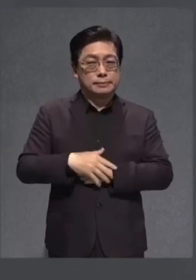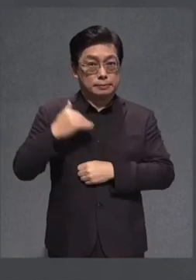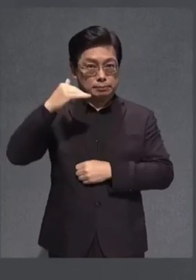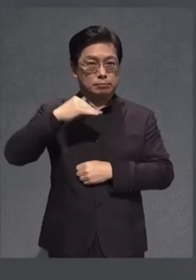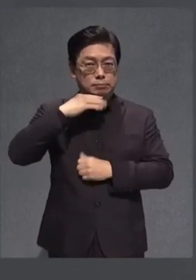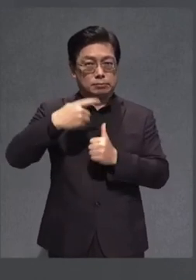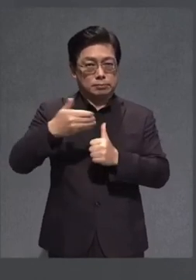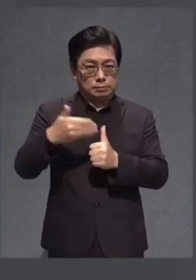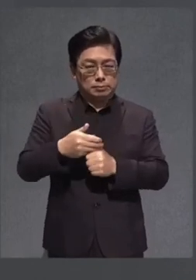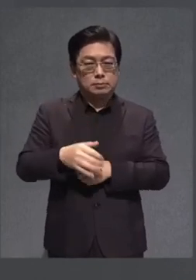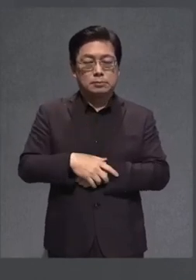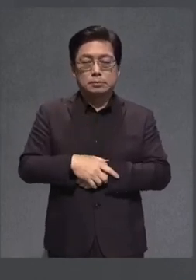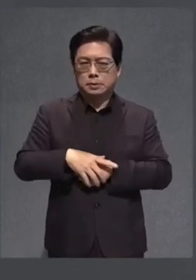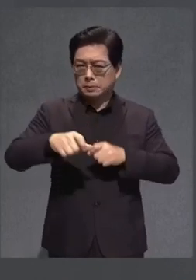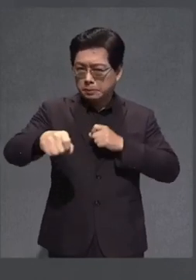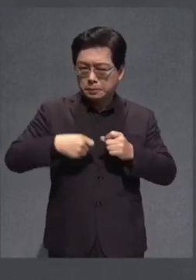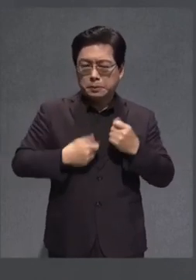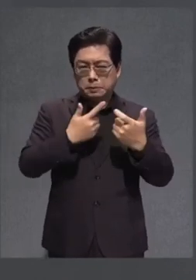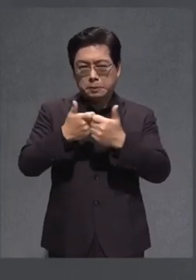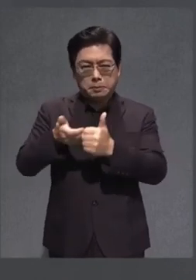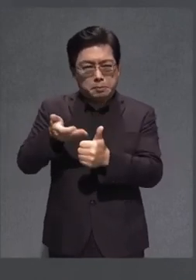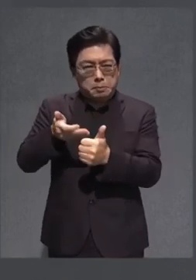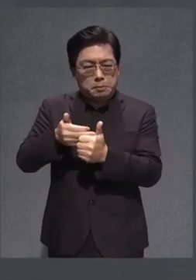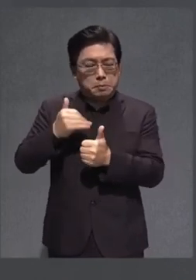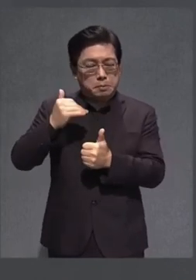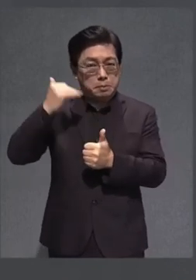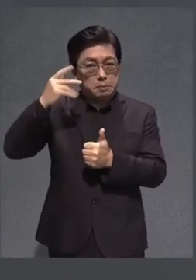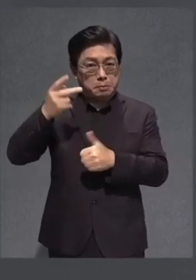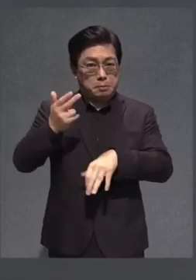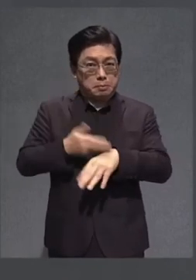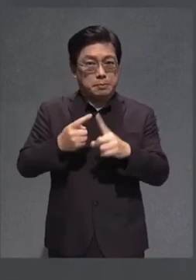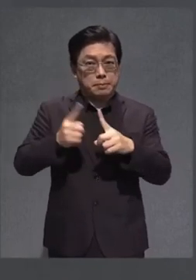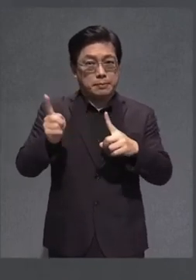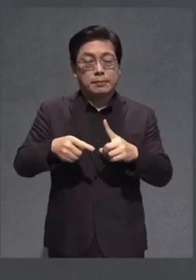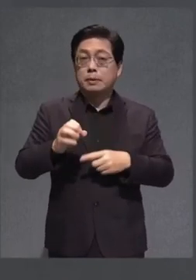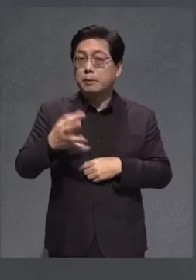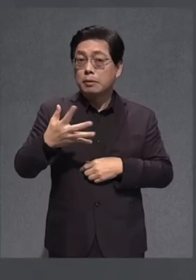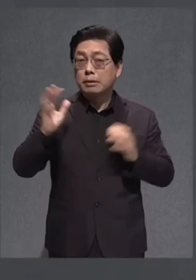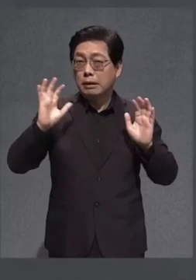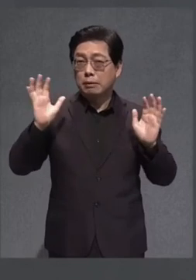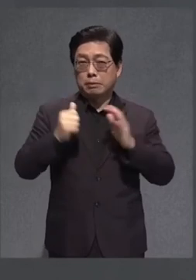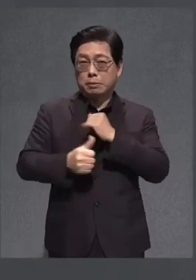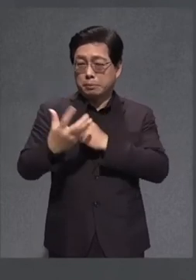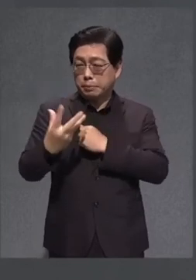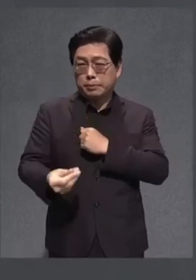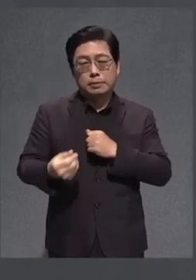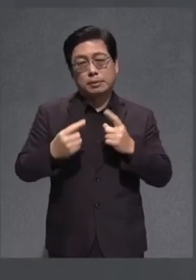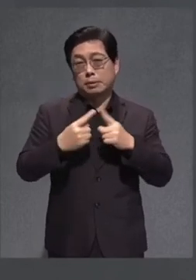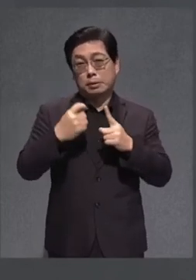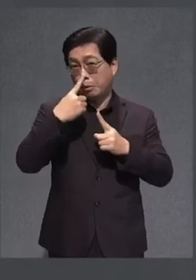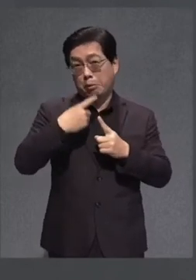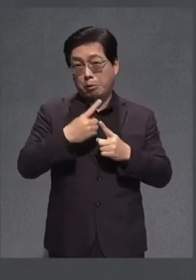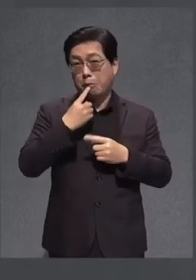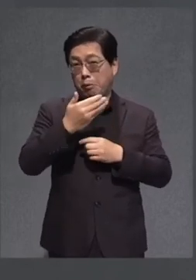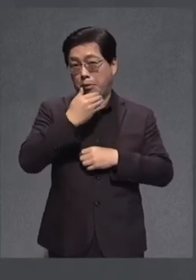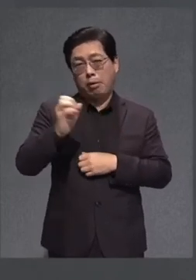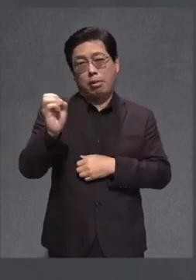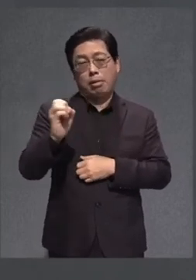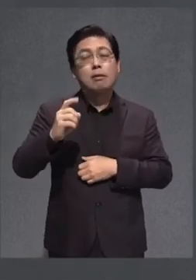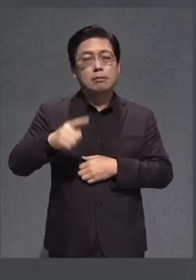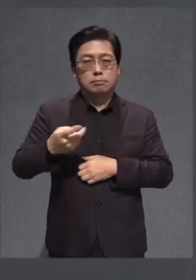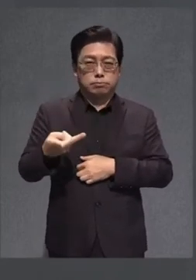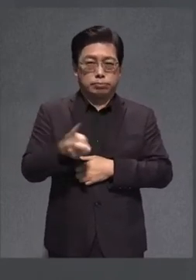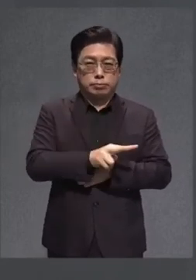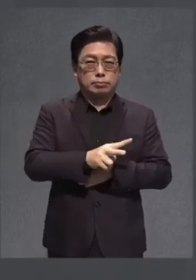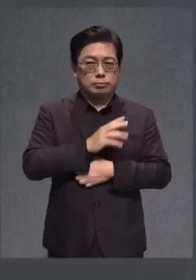等教育，有计划的培养高科技人才，因为台湾少子化，不会再有人口红利了，因此我们必须